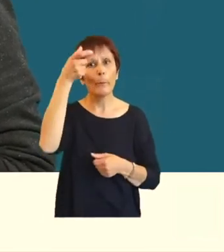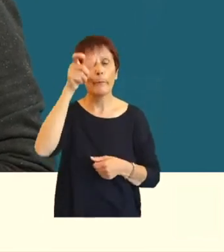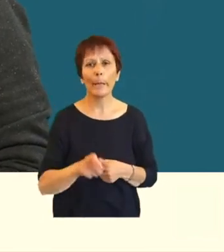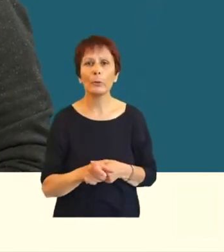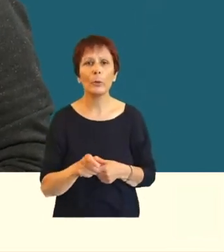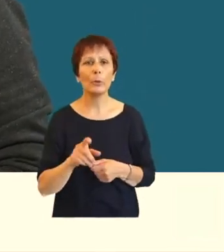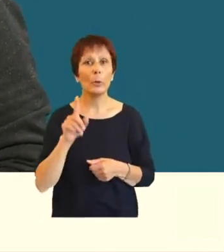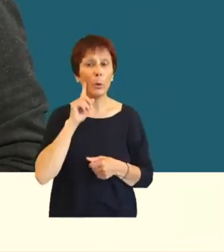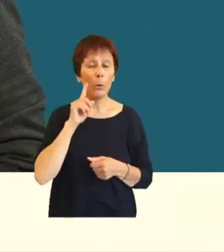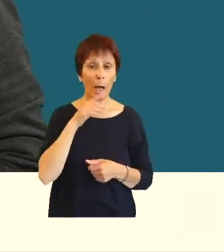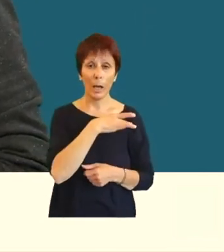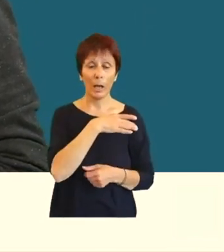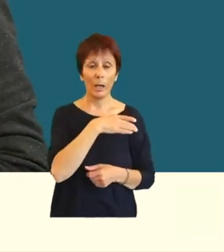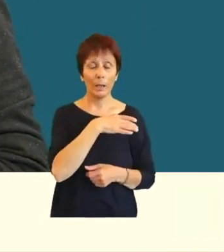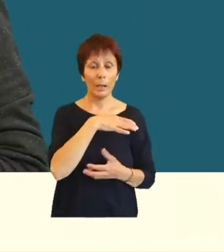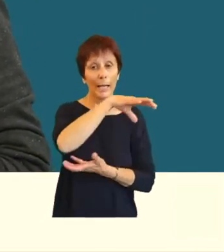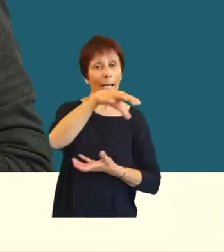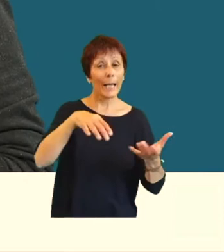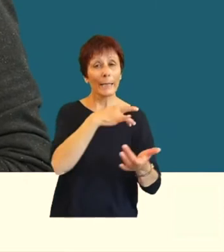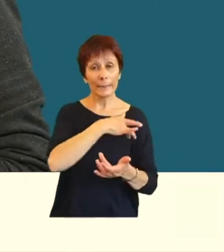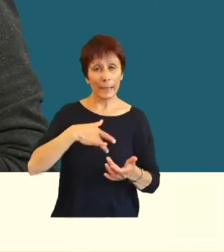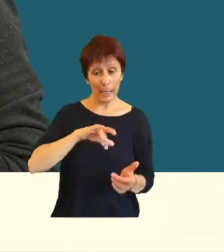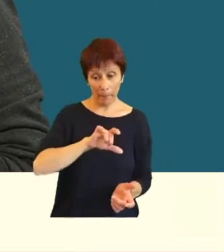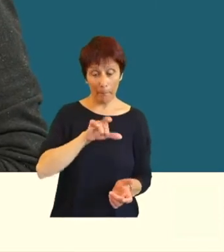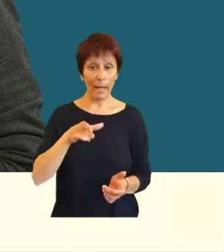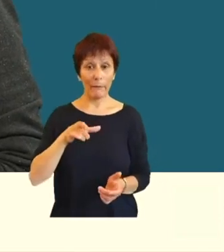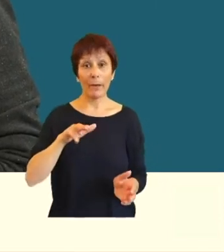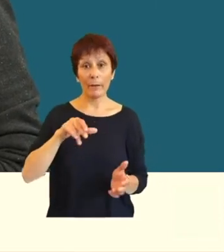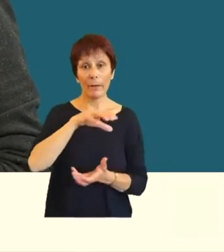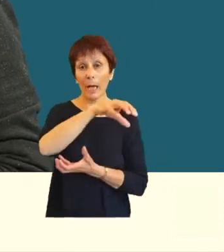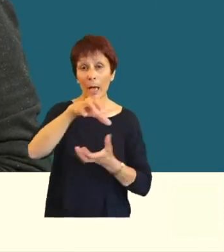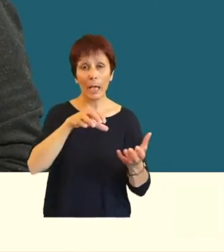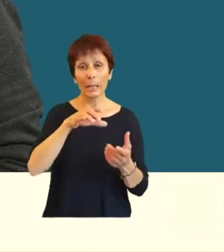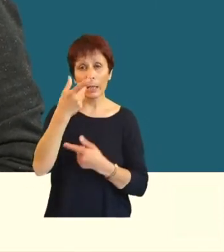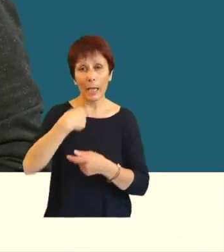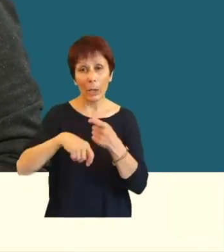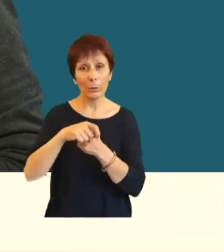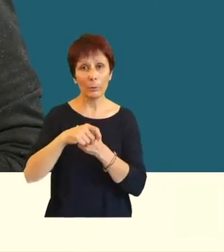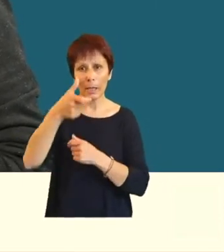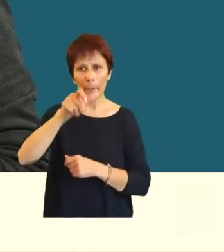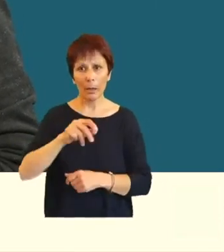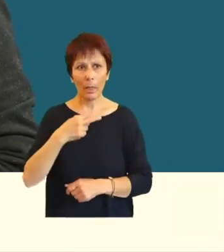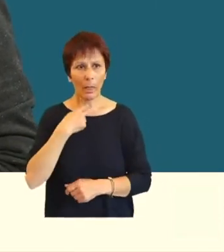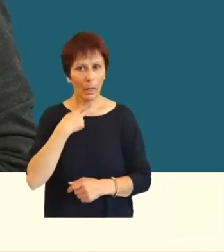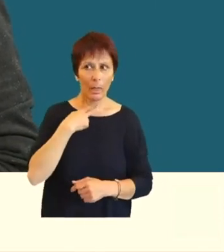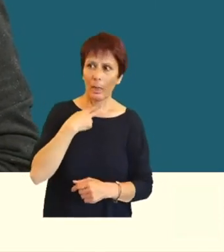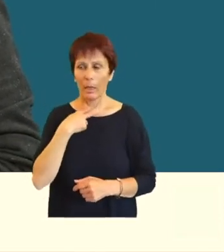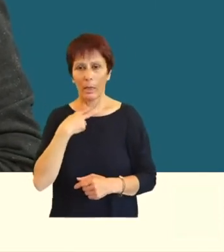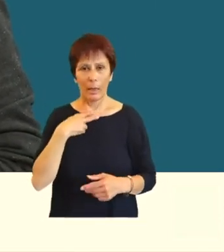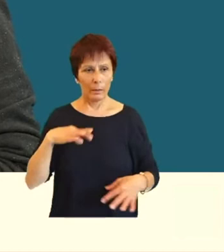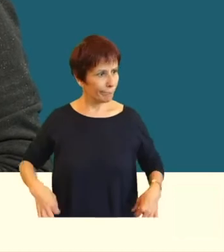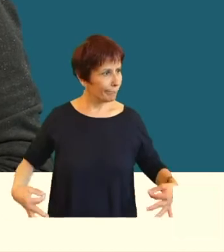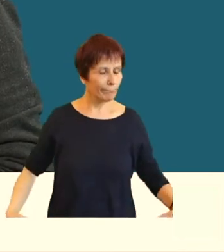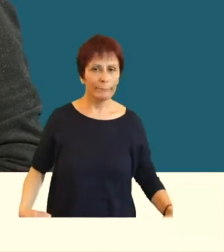qu'avec la crise sanitaire, nous vivons une crise économique évidente qui touche beaucoup nos administrés. Donc les injonctions déjà en cours